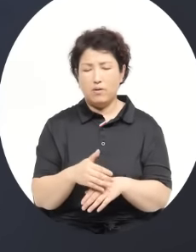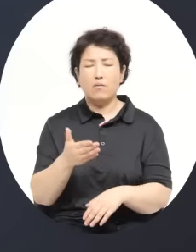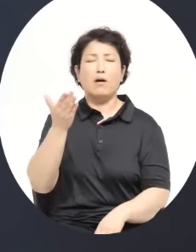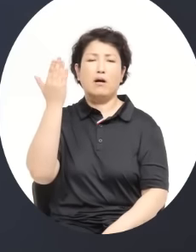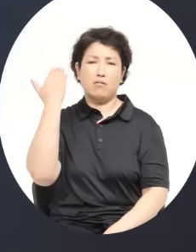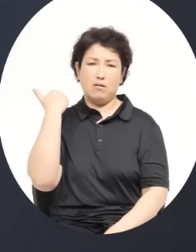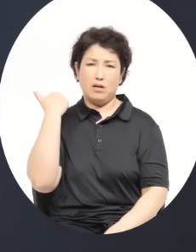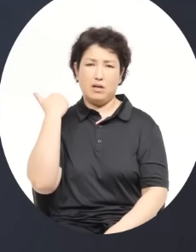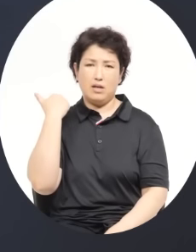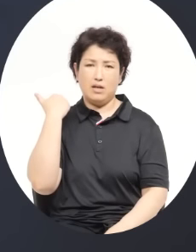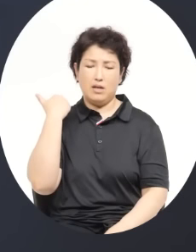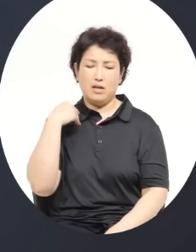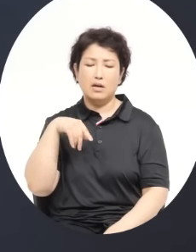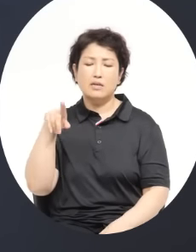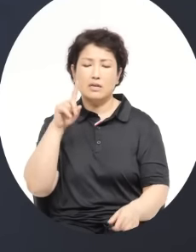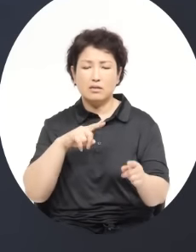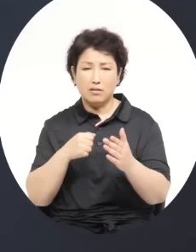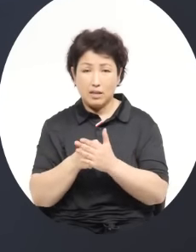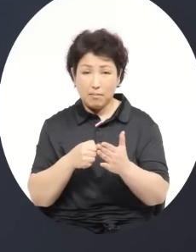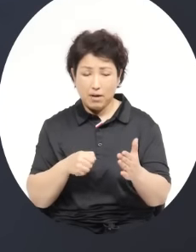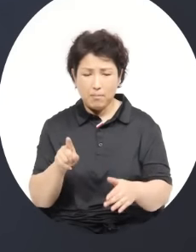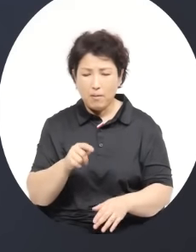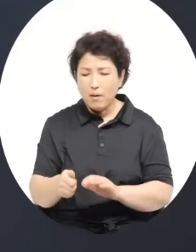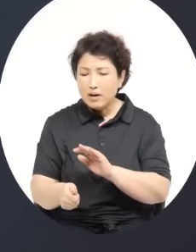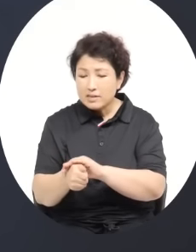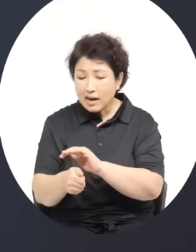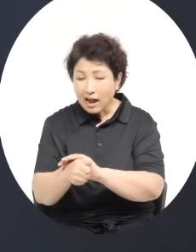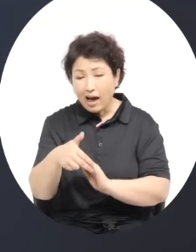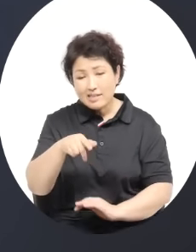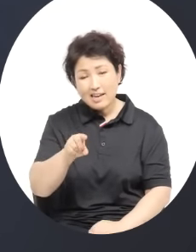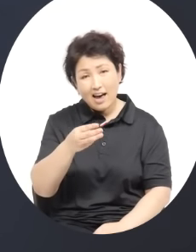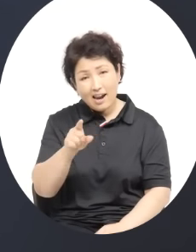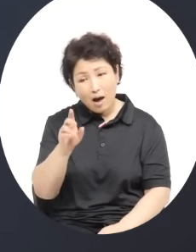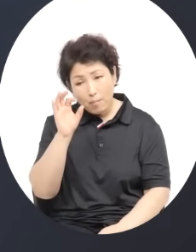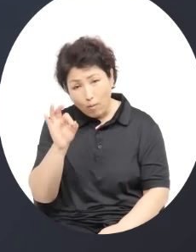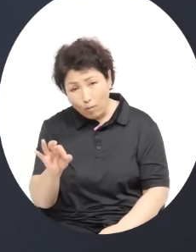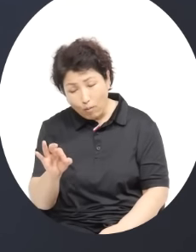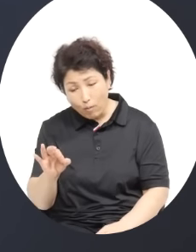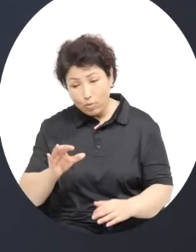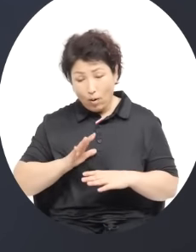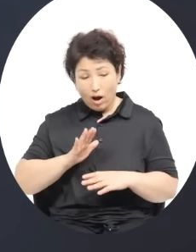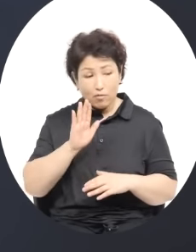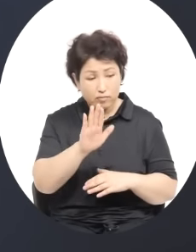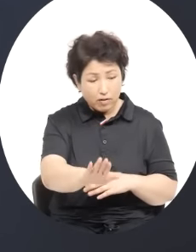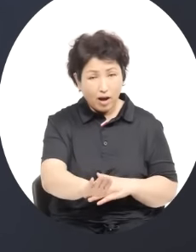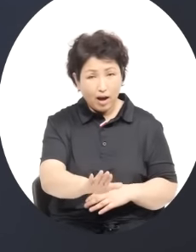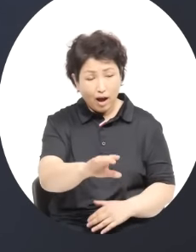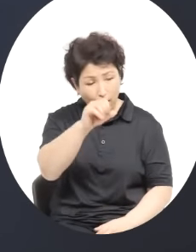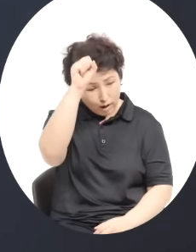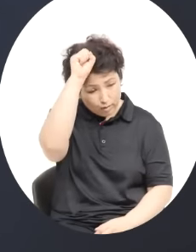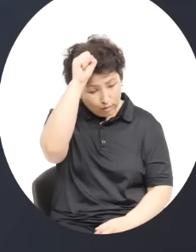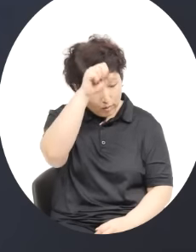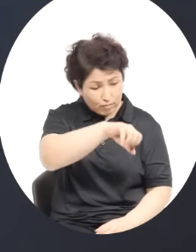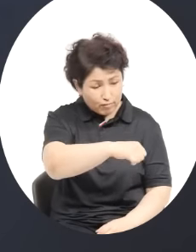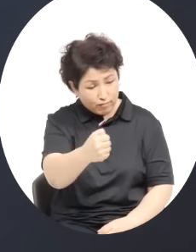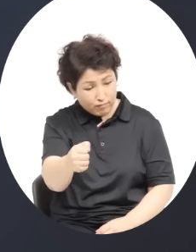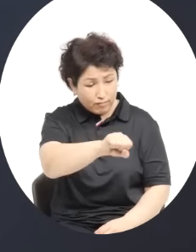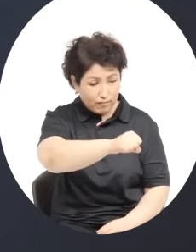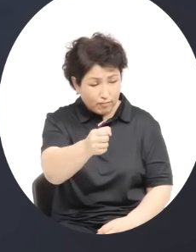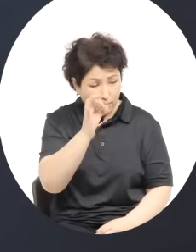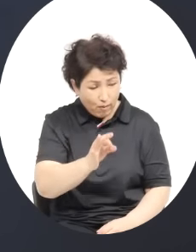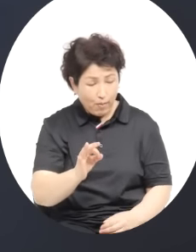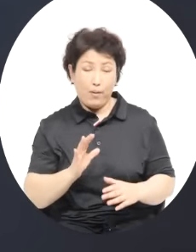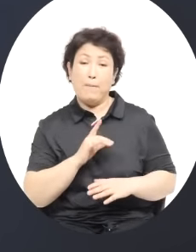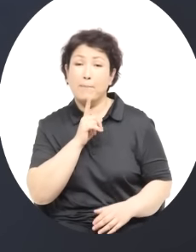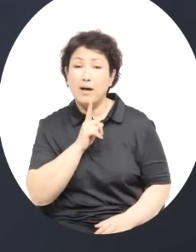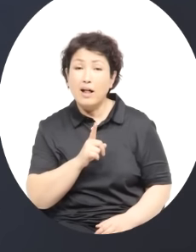상처로 인해서 우리 왜 자라보고 놀란 가슴 소똥멍 보고 놀란다 이런 말 있잖아요. 이게 요즘 말로 하면